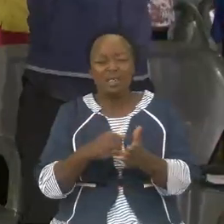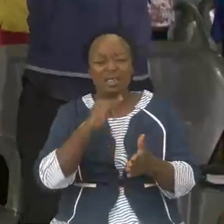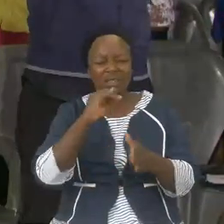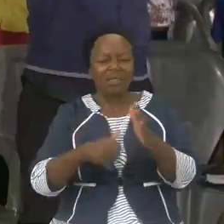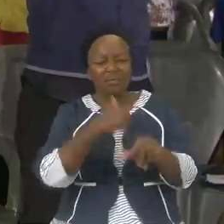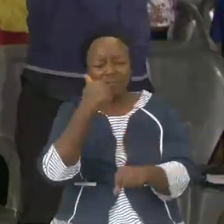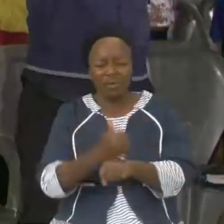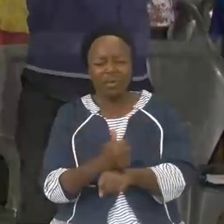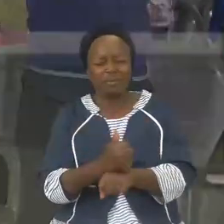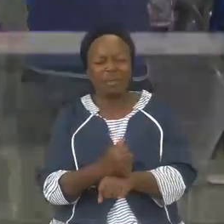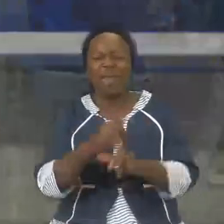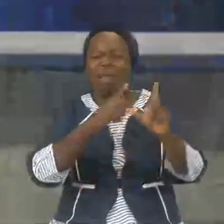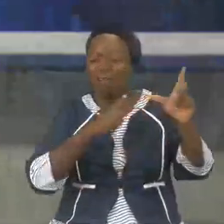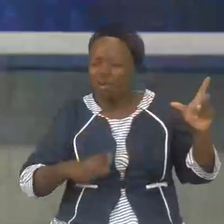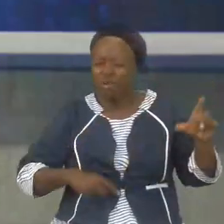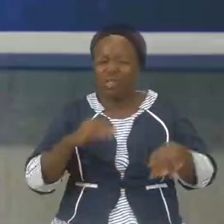Seigneur,